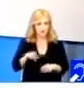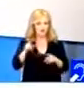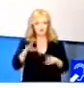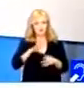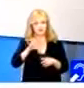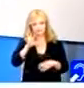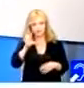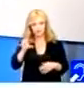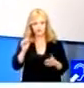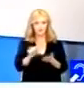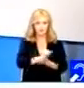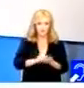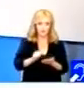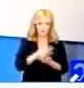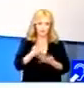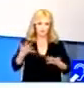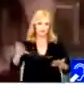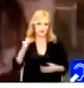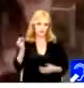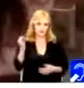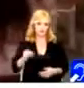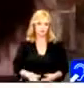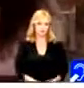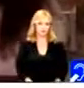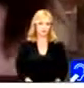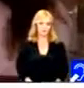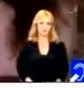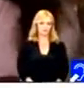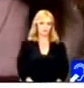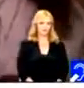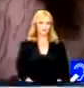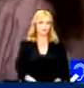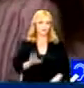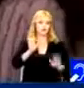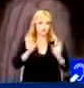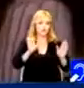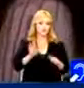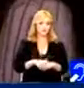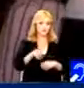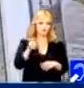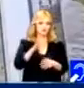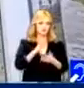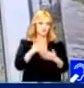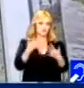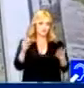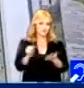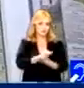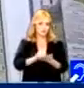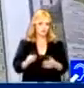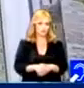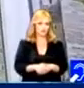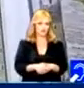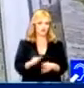ce au dus la Marea Unire a Românilor. Expoziția prezintă documente inedite ce au precedat Marea